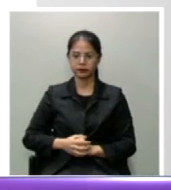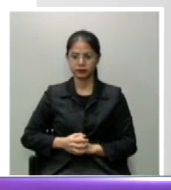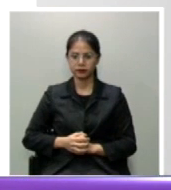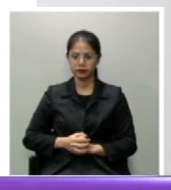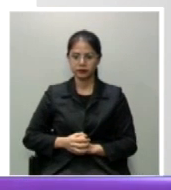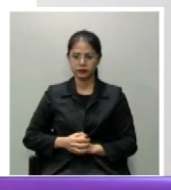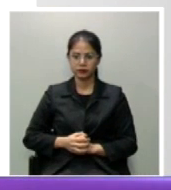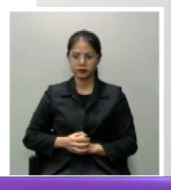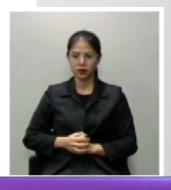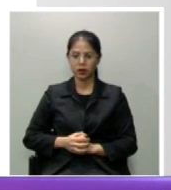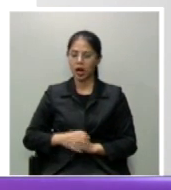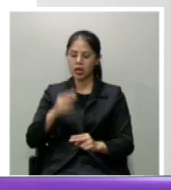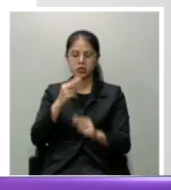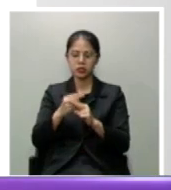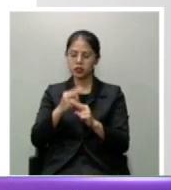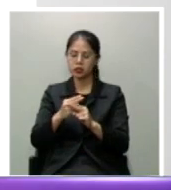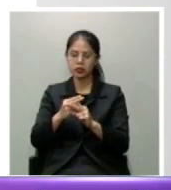ได้ชื่อมาเป็นทางการ